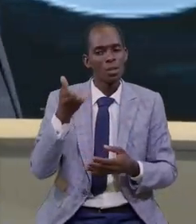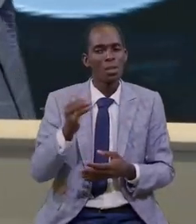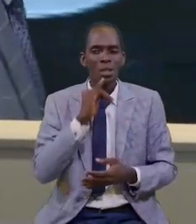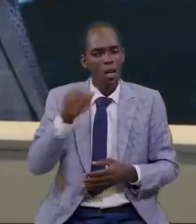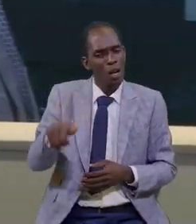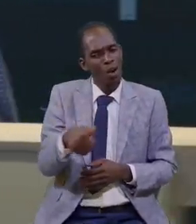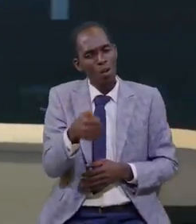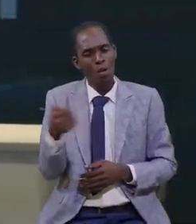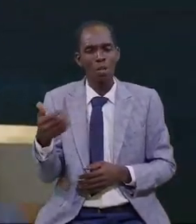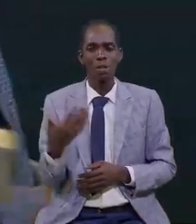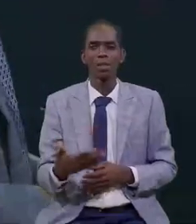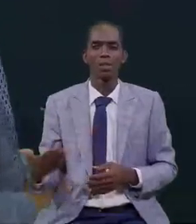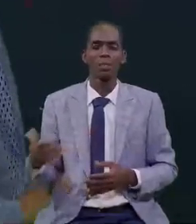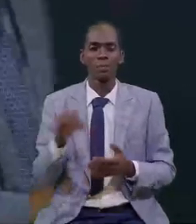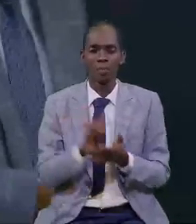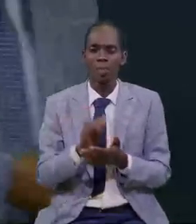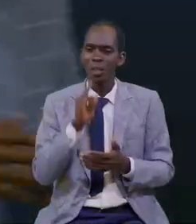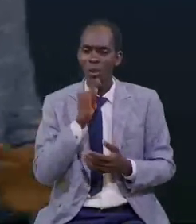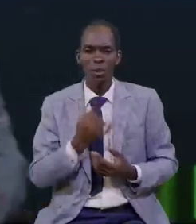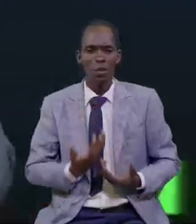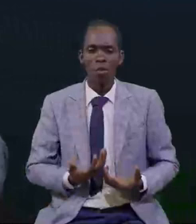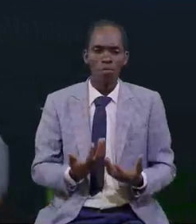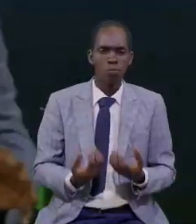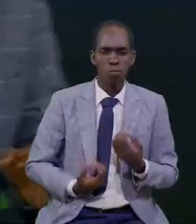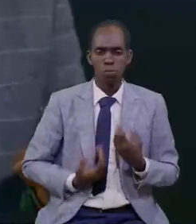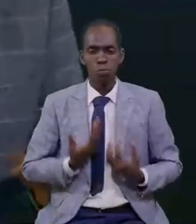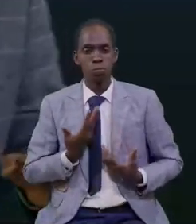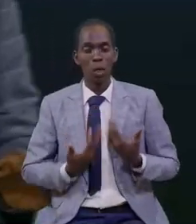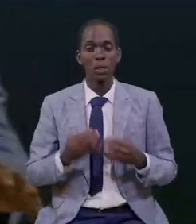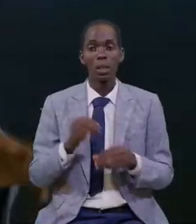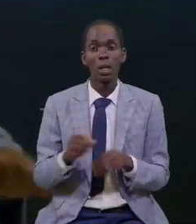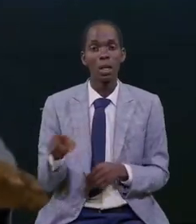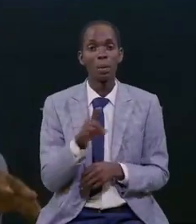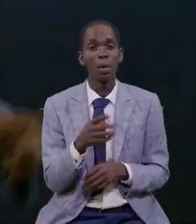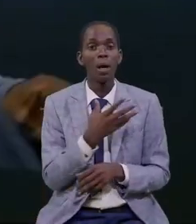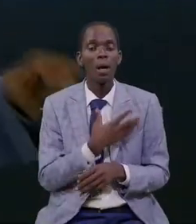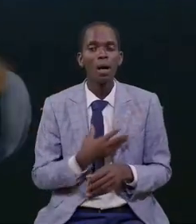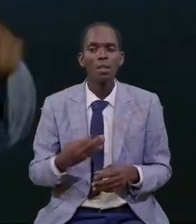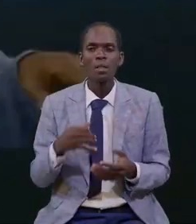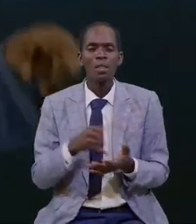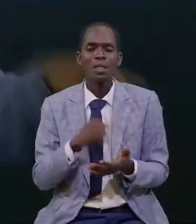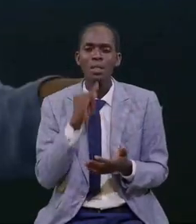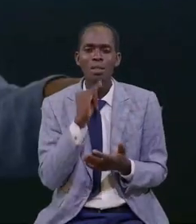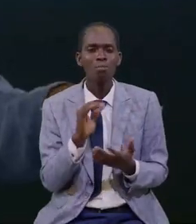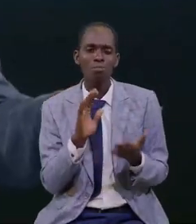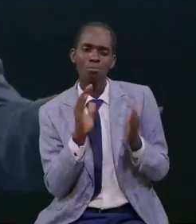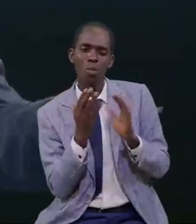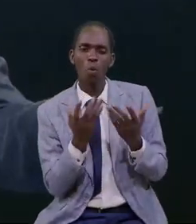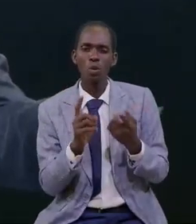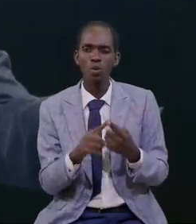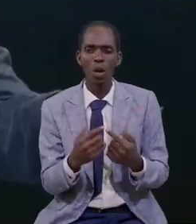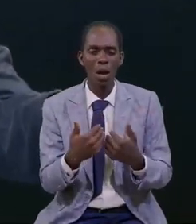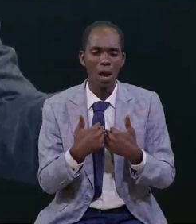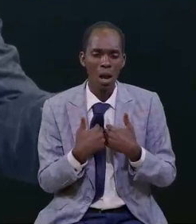chose qui bougeait en eux et c'est comme si qu' voulait avoir la